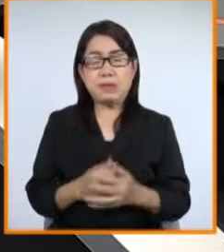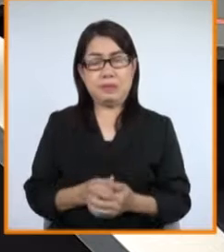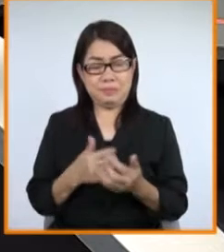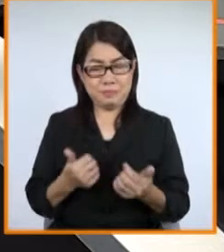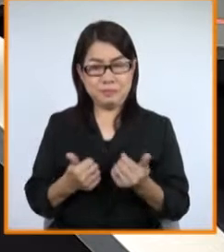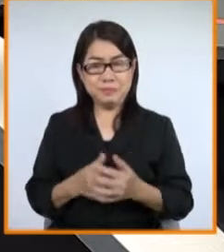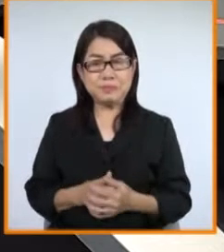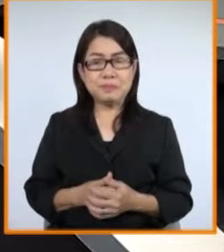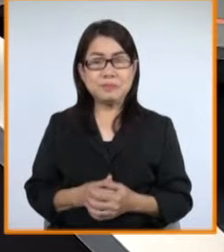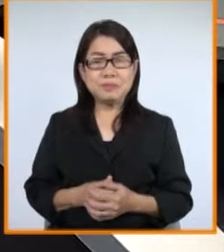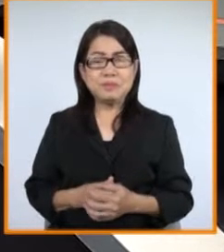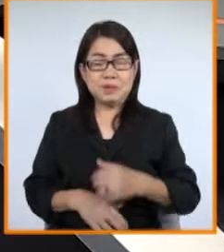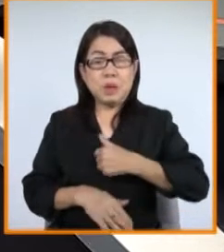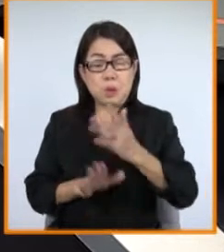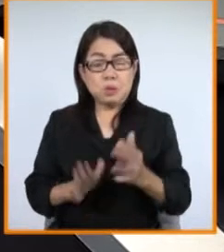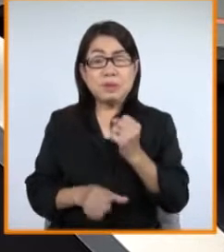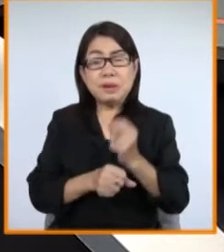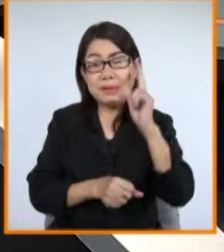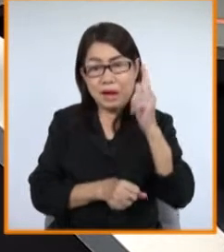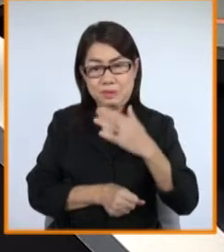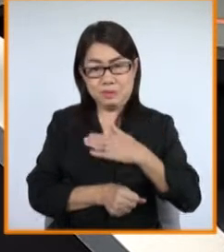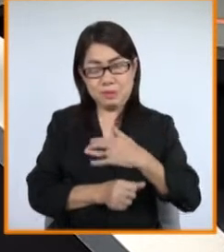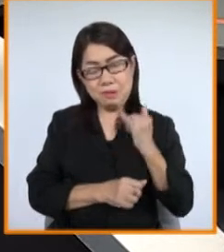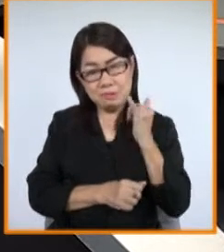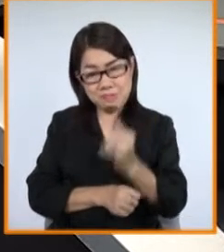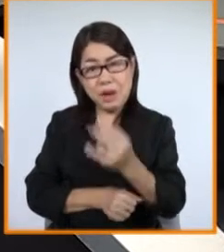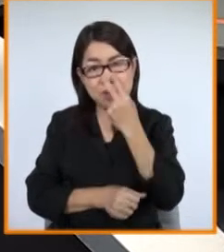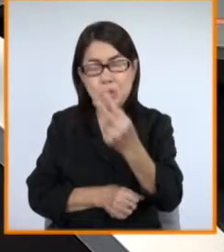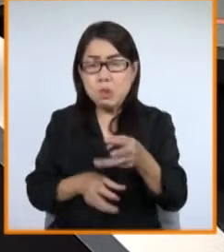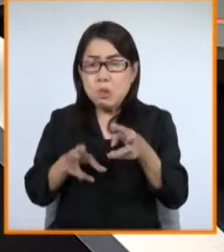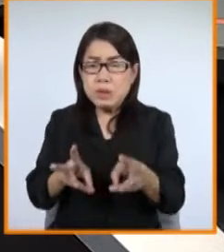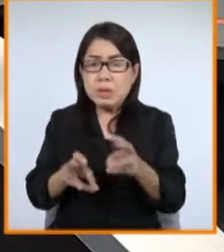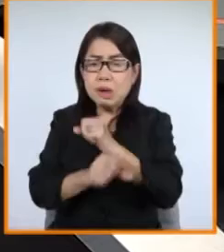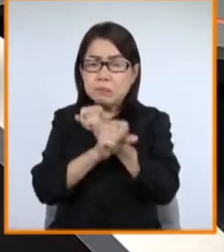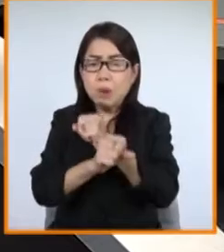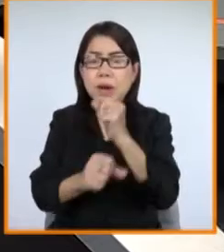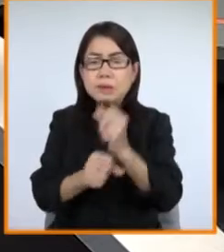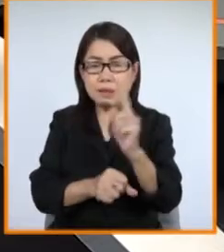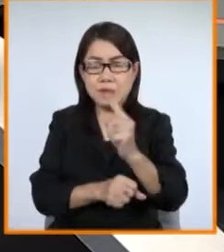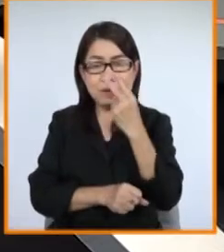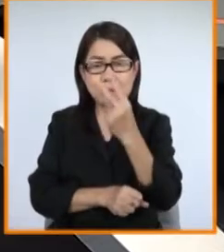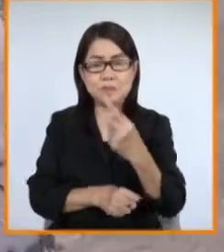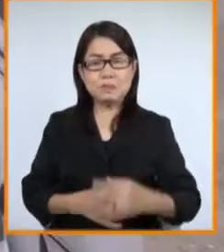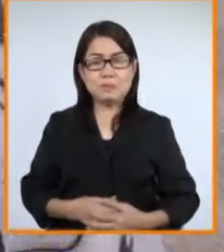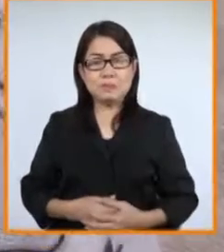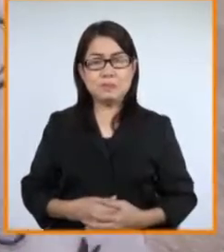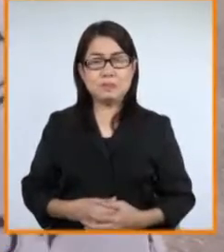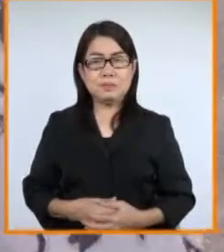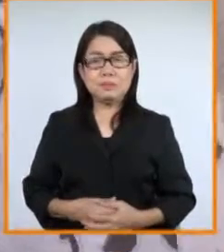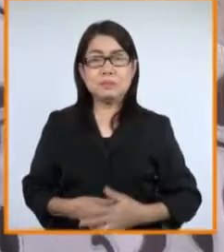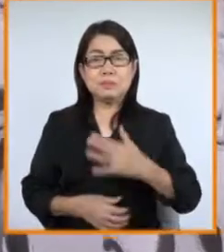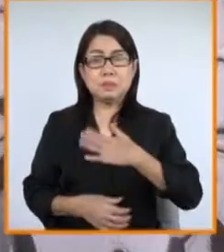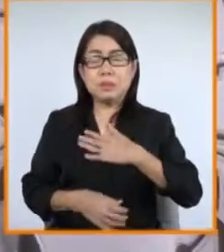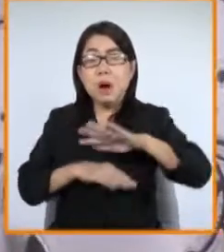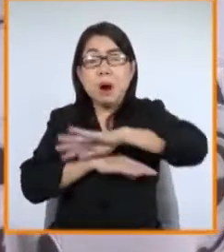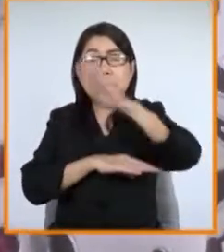ชศรีหะวงศ์นะครับผู้สื่อข่าวสมาร์ทนิวส์ของเราลงพื้นที่ไปวิธีการรับมือจะเป็นอย่างไรติดตามกันได้เลยครับ มาจากบนเข